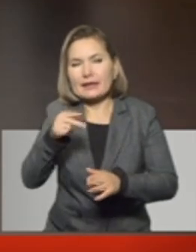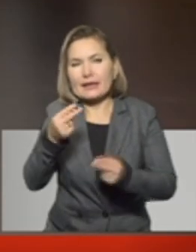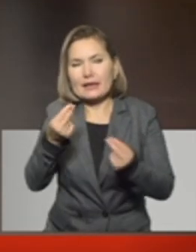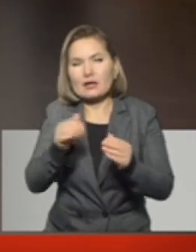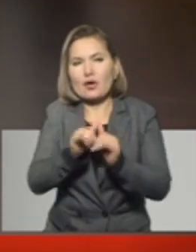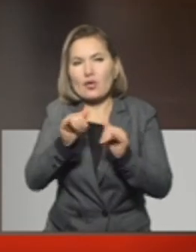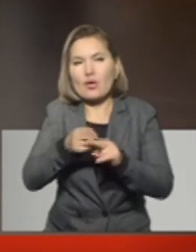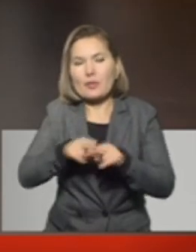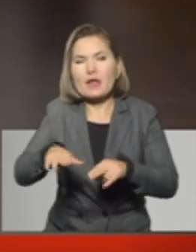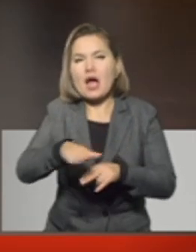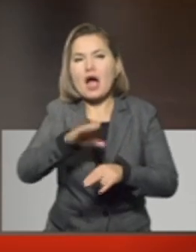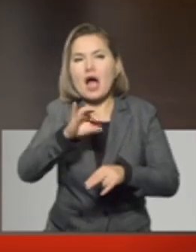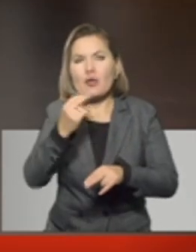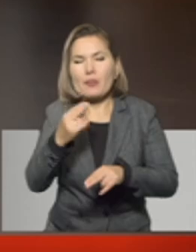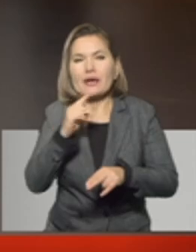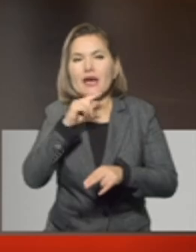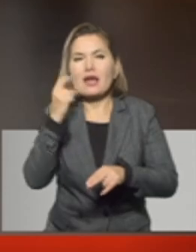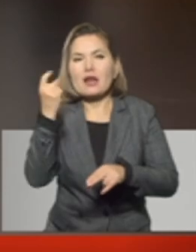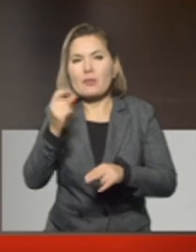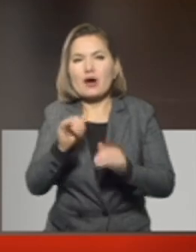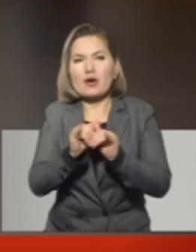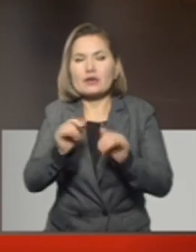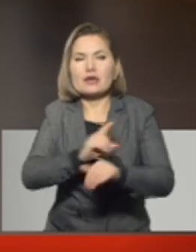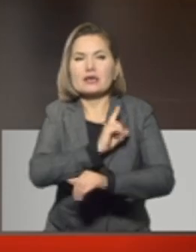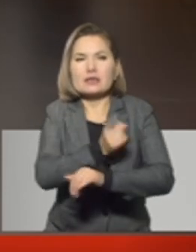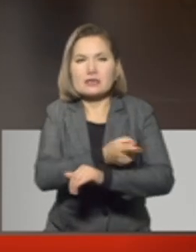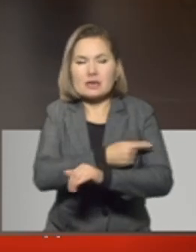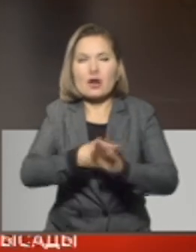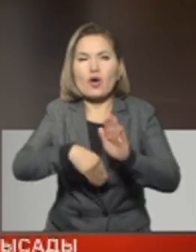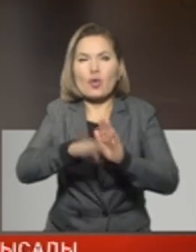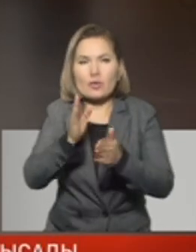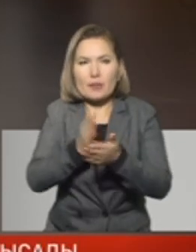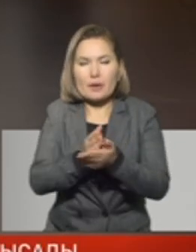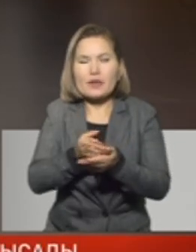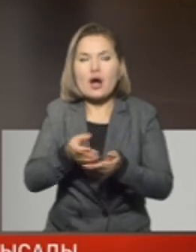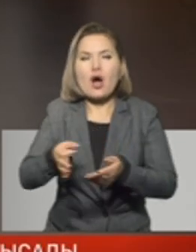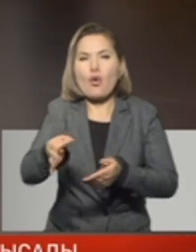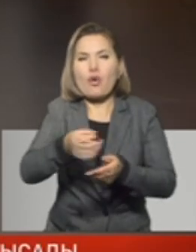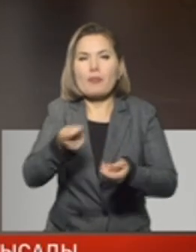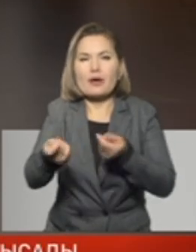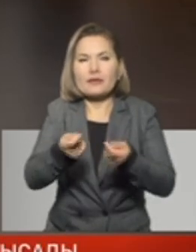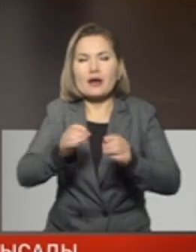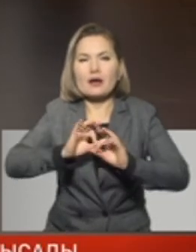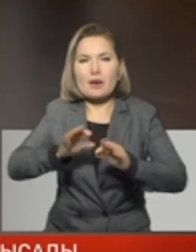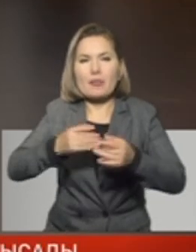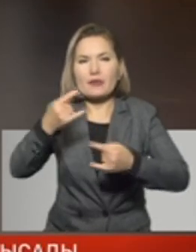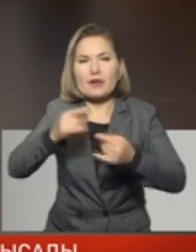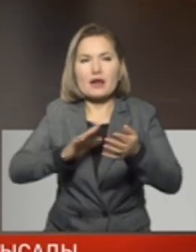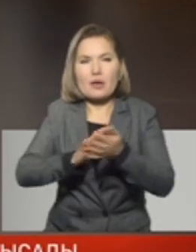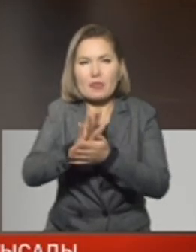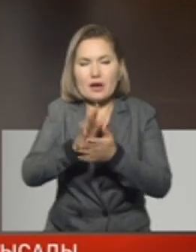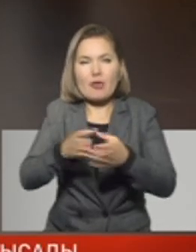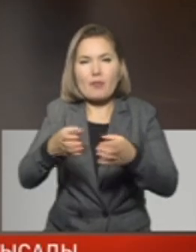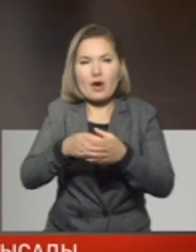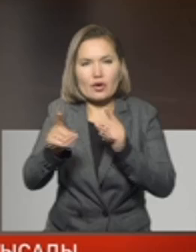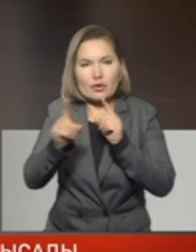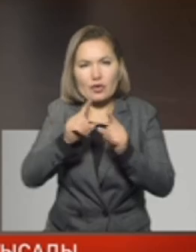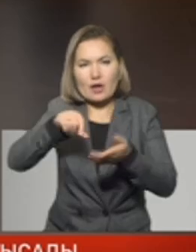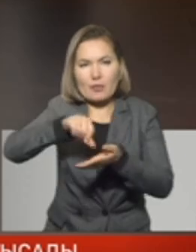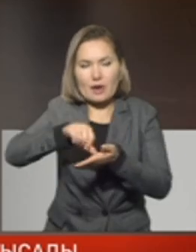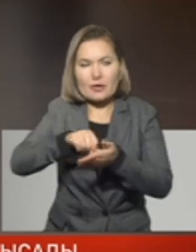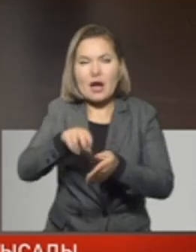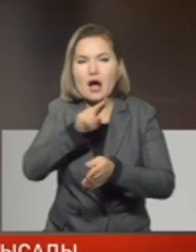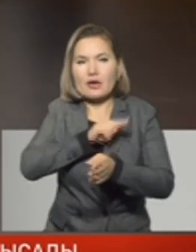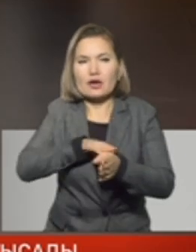асты. Өңірдің әлеуметтік экономикалық әлеуеті жайында облыс әкімі Нұрлыбек Нәлібаев бұқаралық ақпарат құралдарына брифинг беріп,